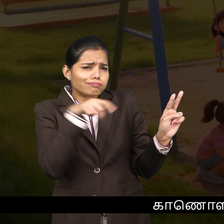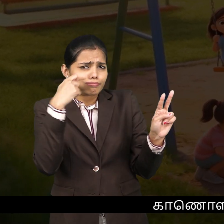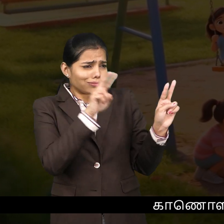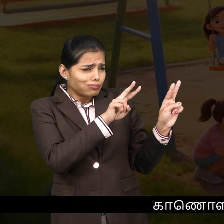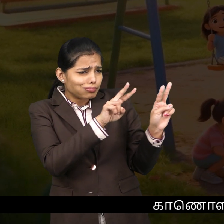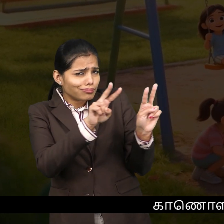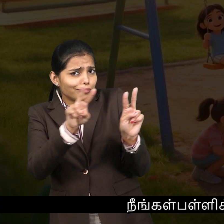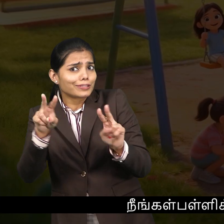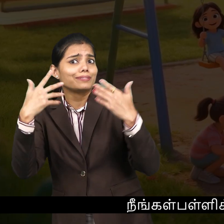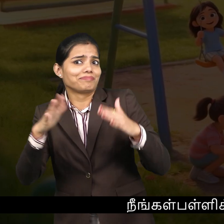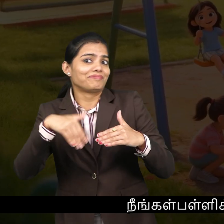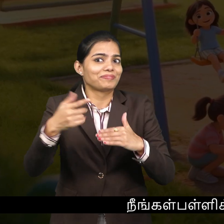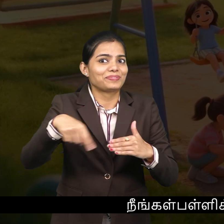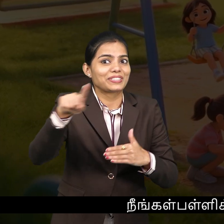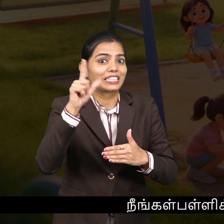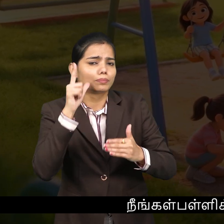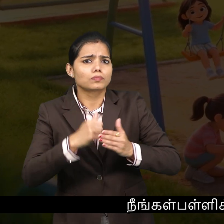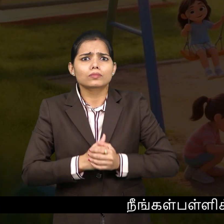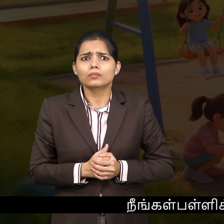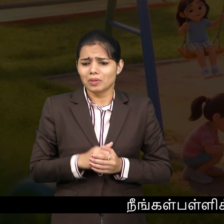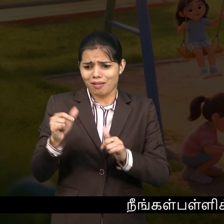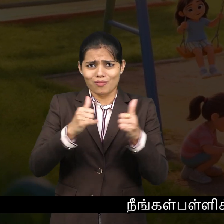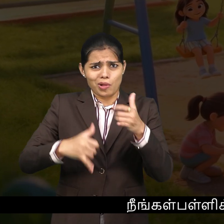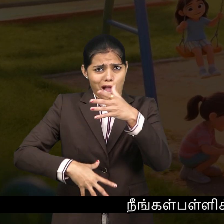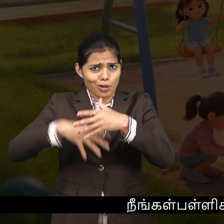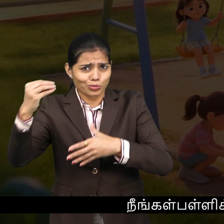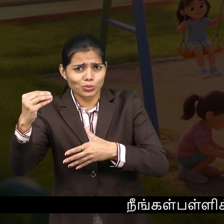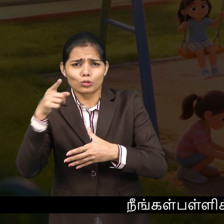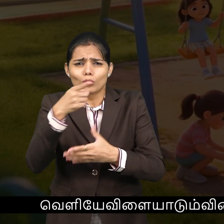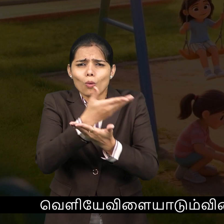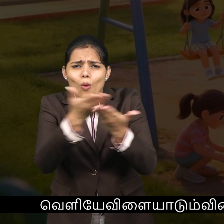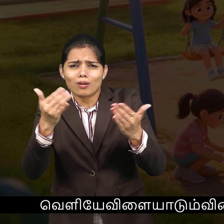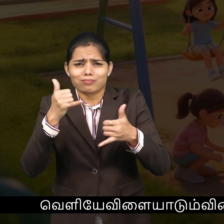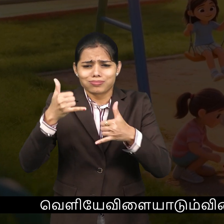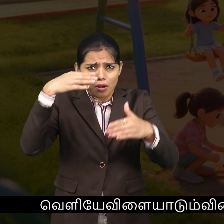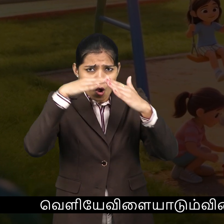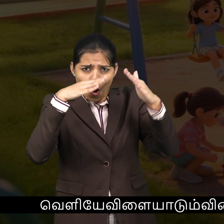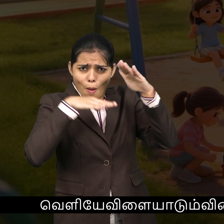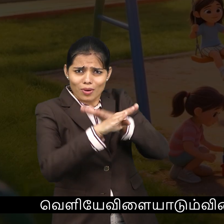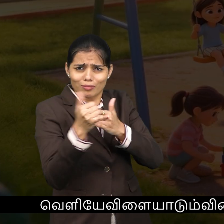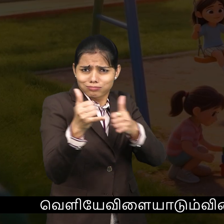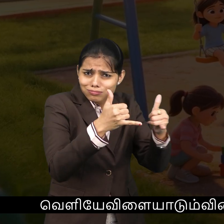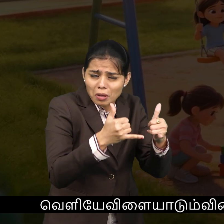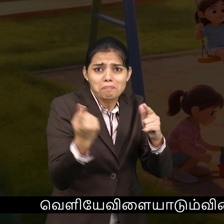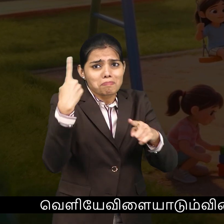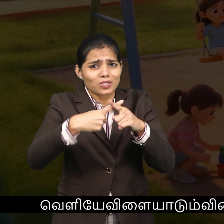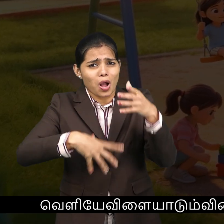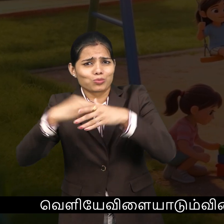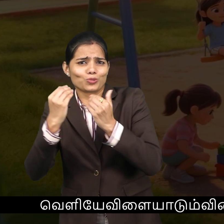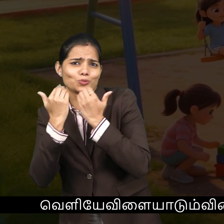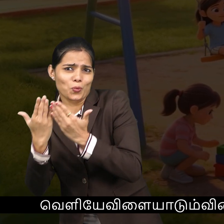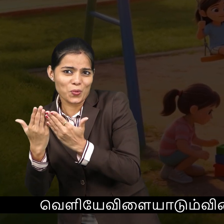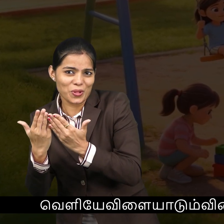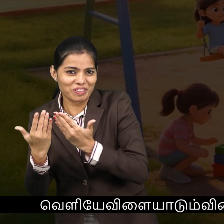காணொளியை பார்த்த பிறகு நீங்கள் பள்ளிக்குள் மற்றும் பள்ளியிற்கு வெளியே விளையாடும் விளையாட்டுகளை